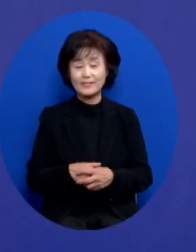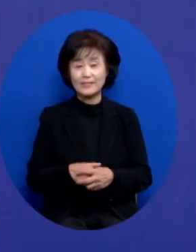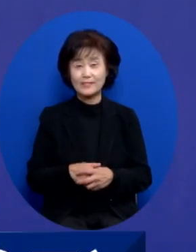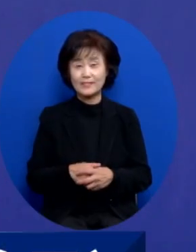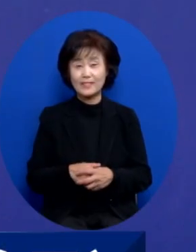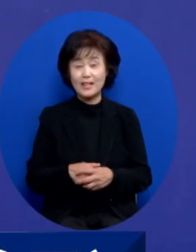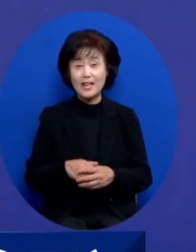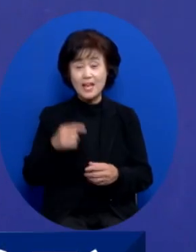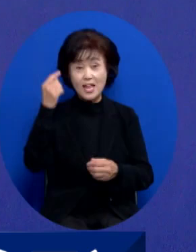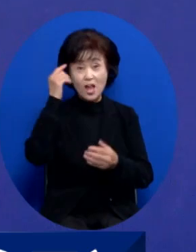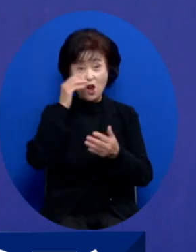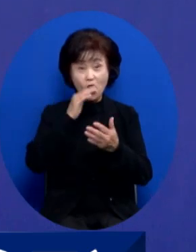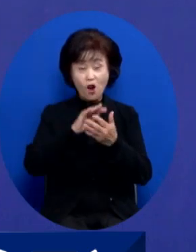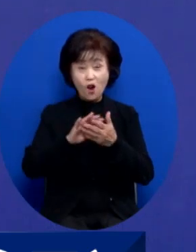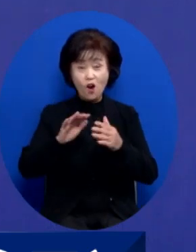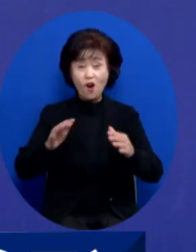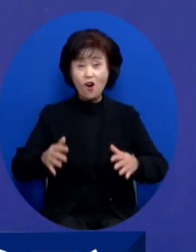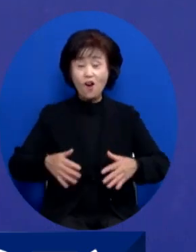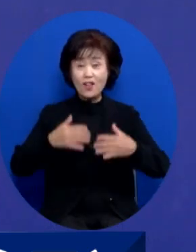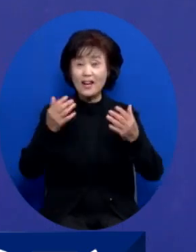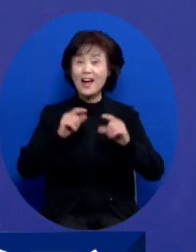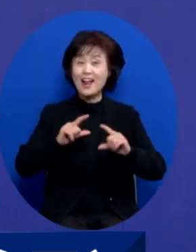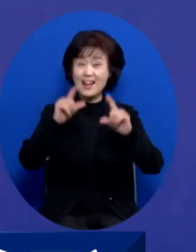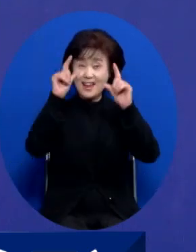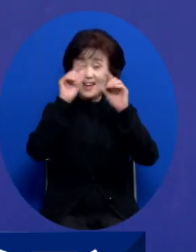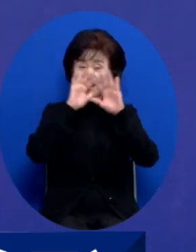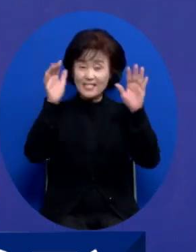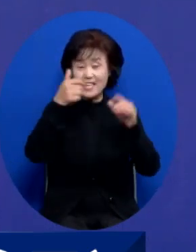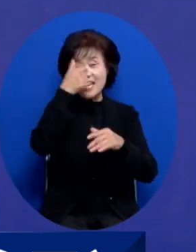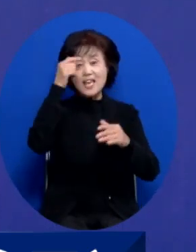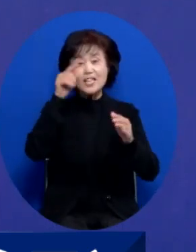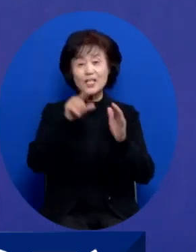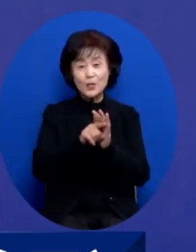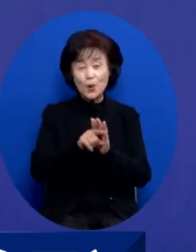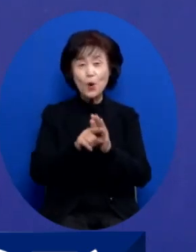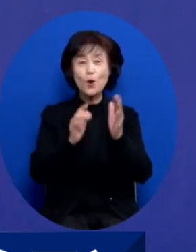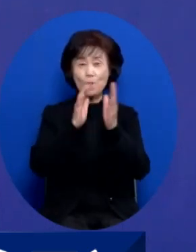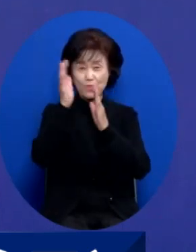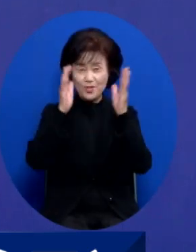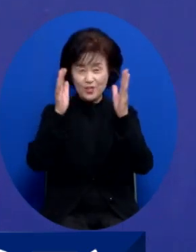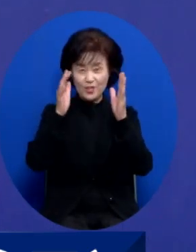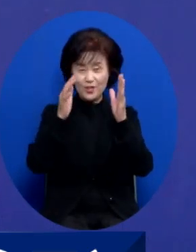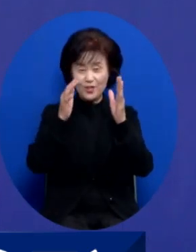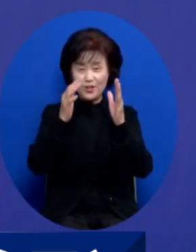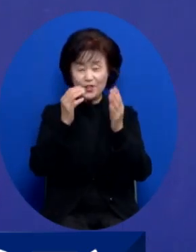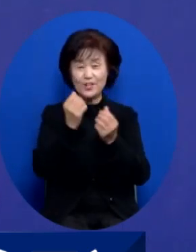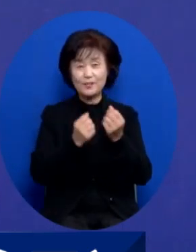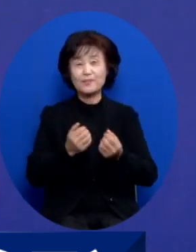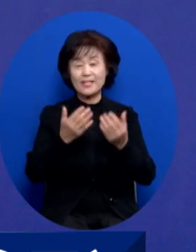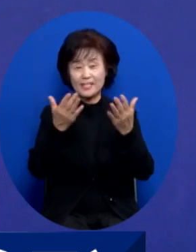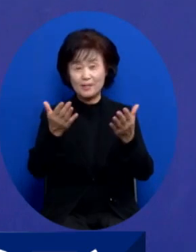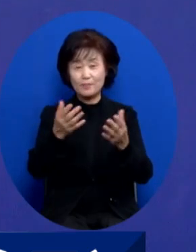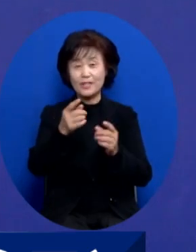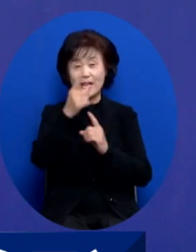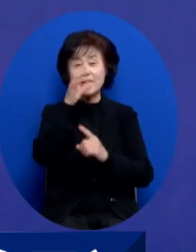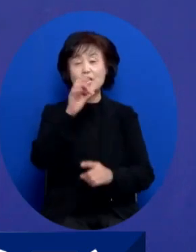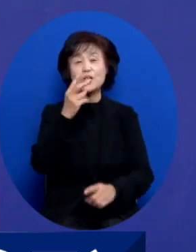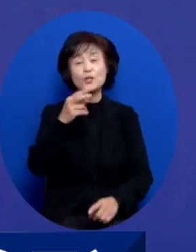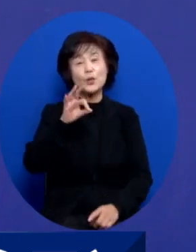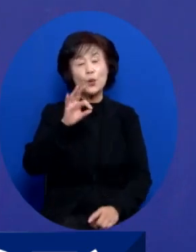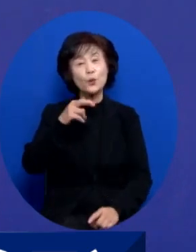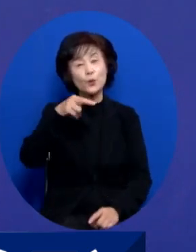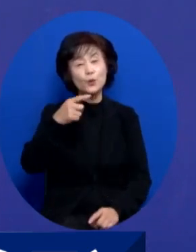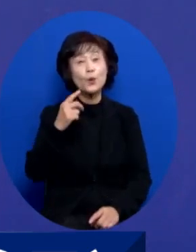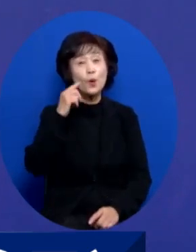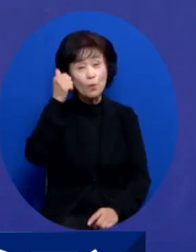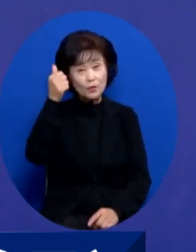선선한 가을 날씨에 알맞은 기독 뮤지컬을 소개합니다. 일제강점기 독립운동가로도 활동한 이용도 목사 이야기인데요.